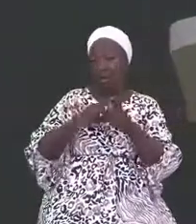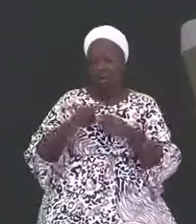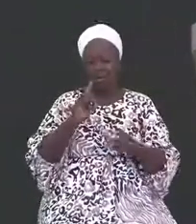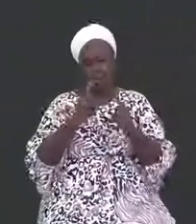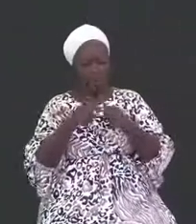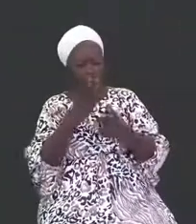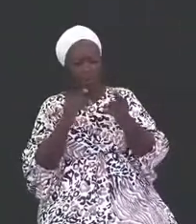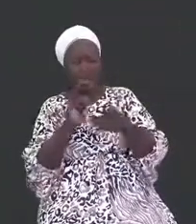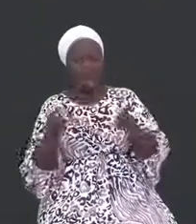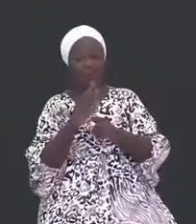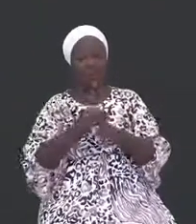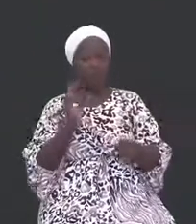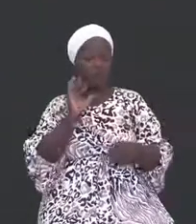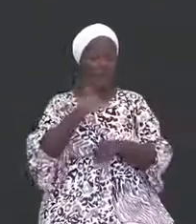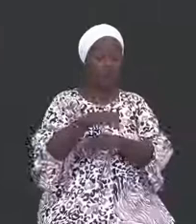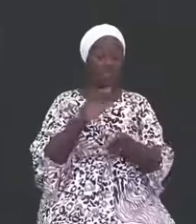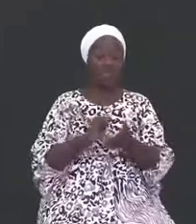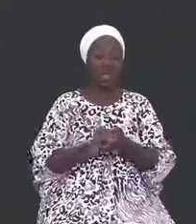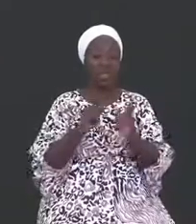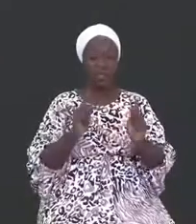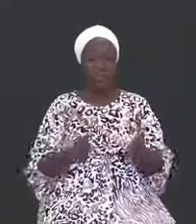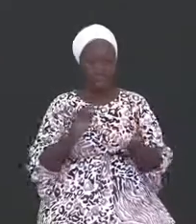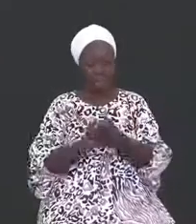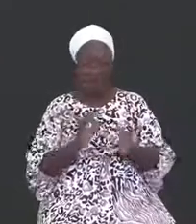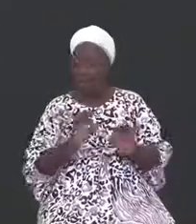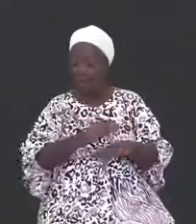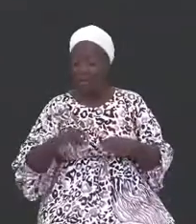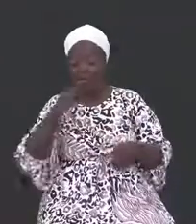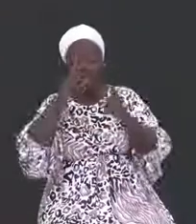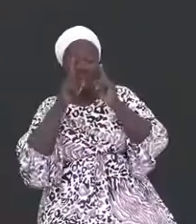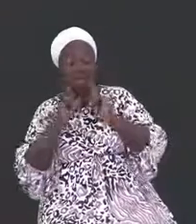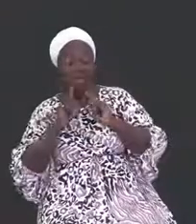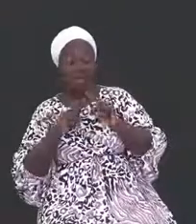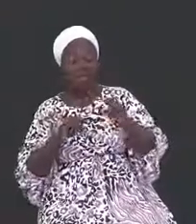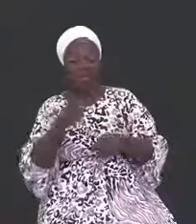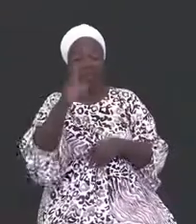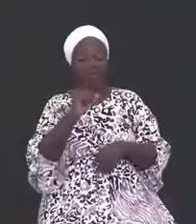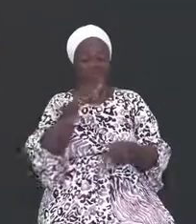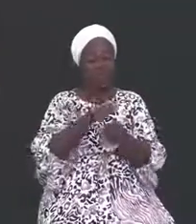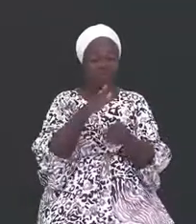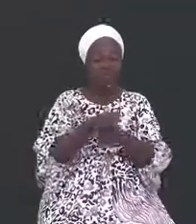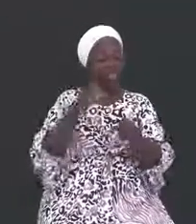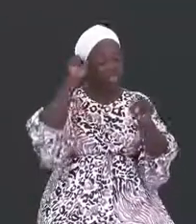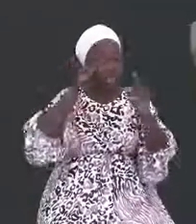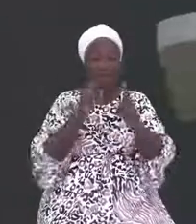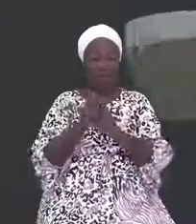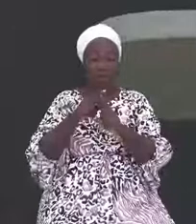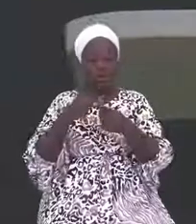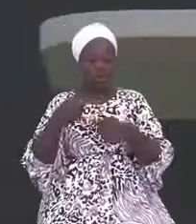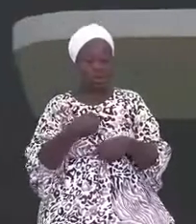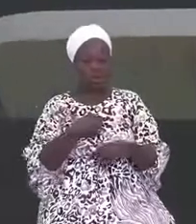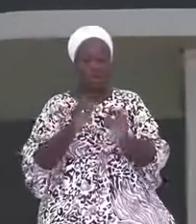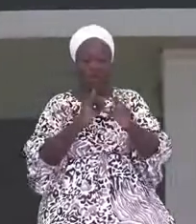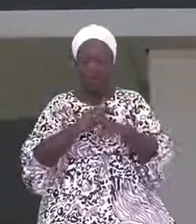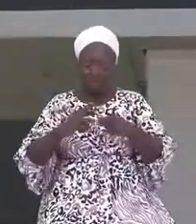forcer. Comme si je ne pleure pas, il ne va pas accomplir sa parole. Si je ne roule pas